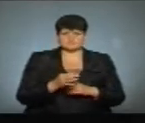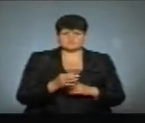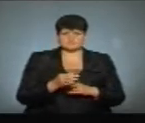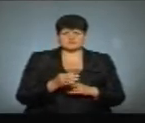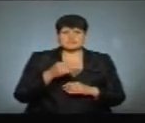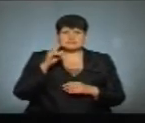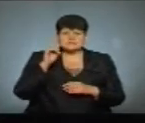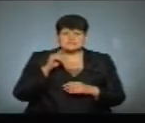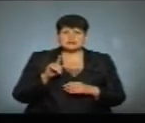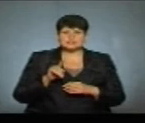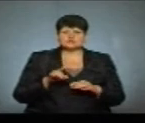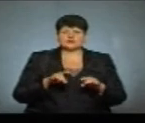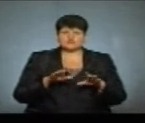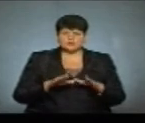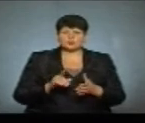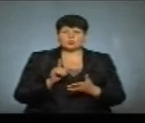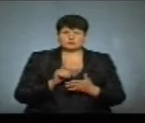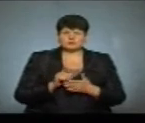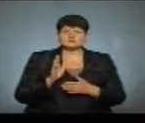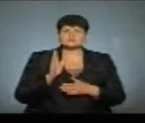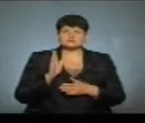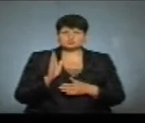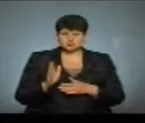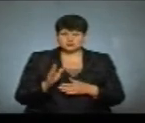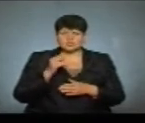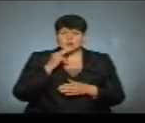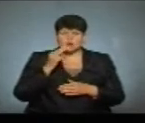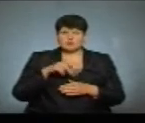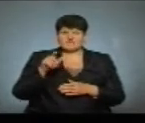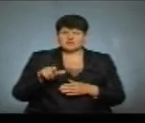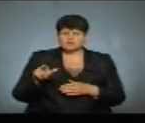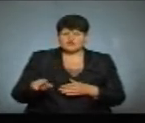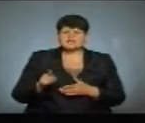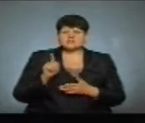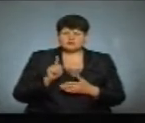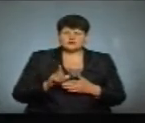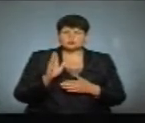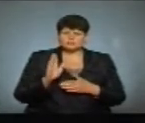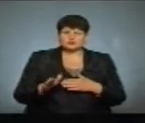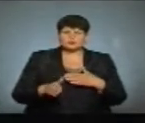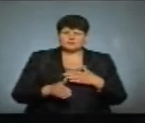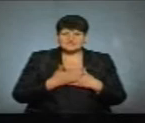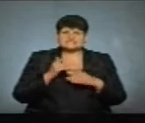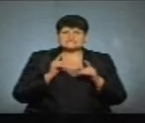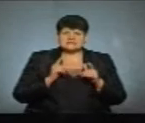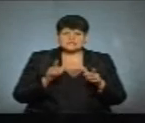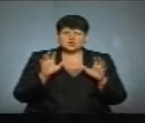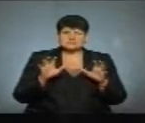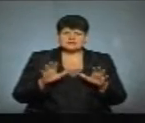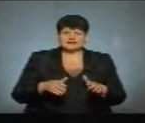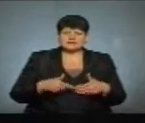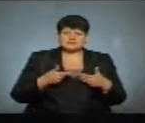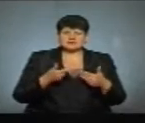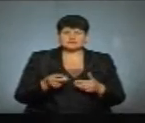«Знали, що вирок повинен бути і обвинувачені повинні нести покарання згідно тих статей, які їм висунули